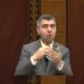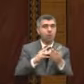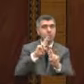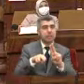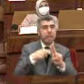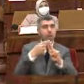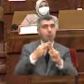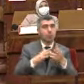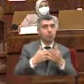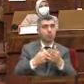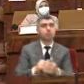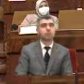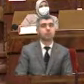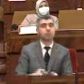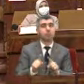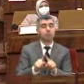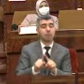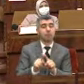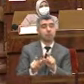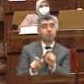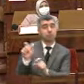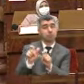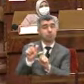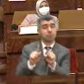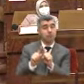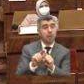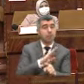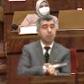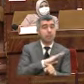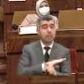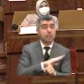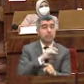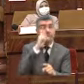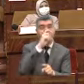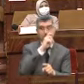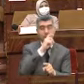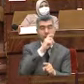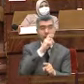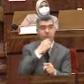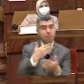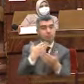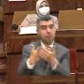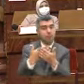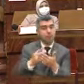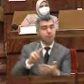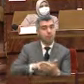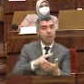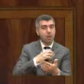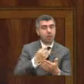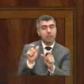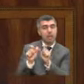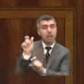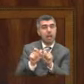نرى أنه لا يصمد أمام الواقع. إن الواقع شيء آخر، الواقع مرير الذي يعيشه